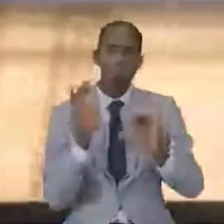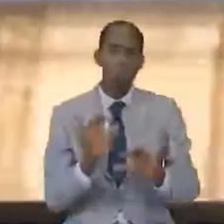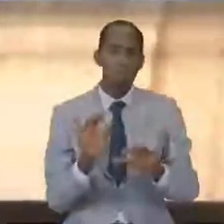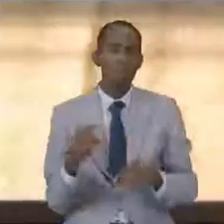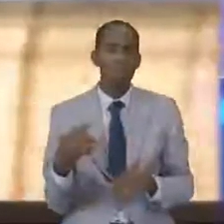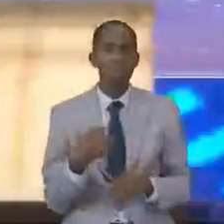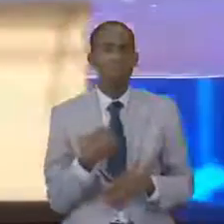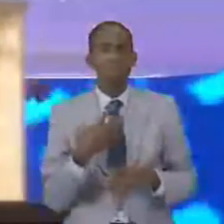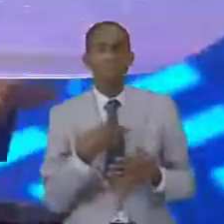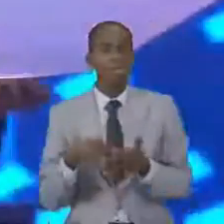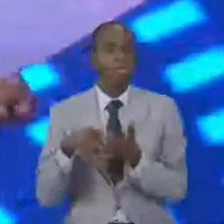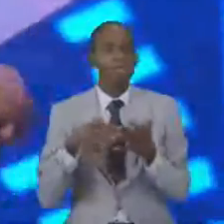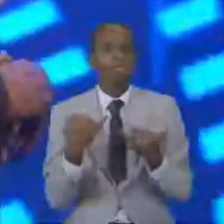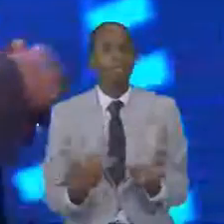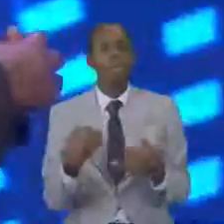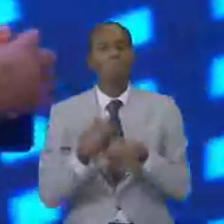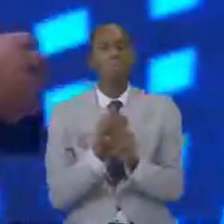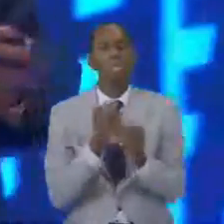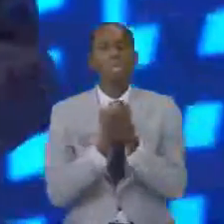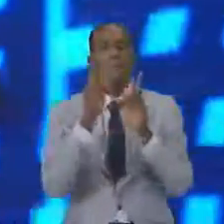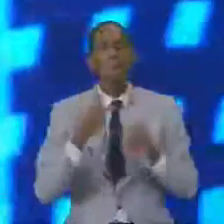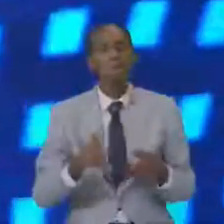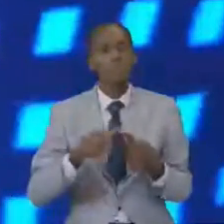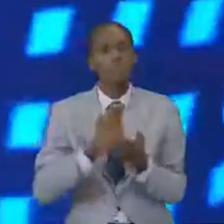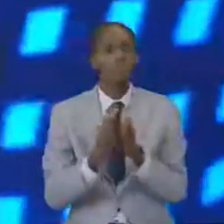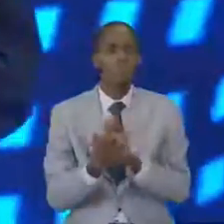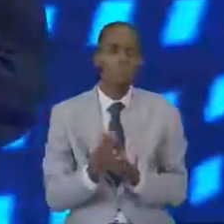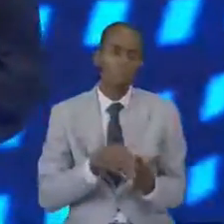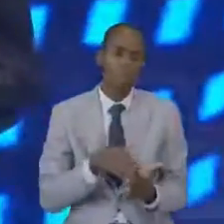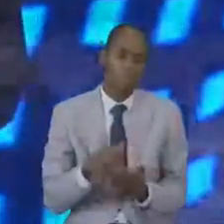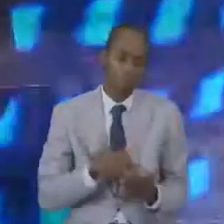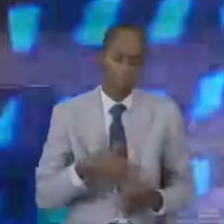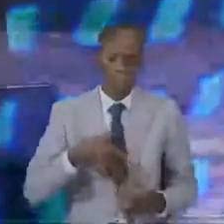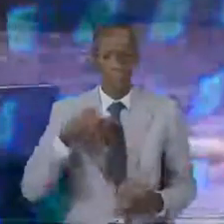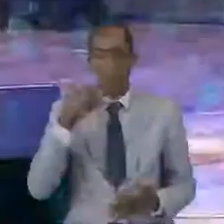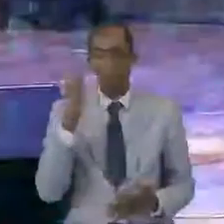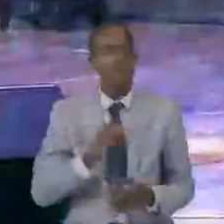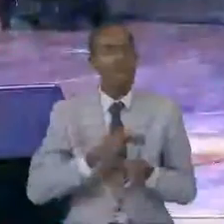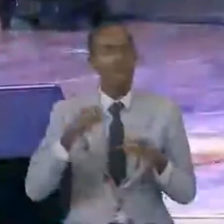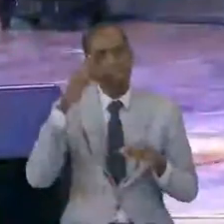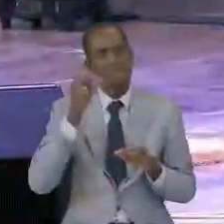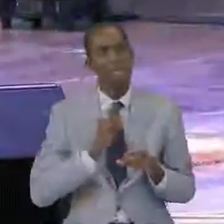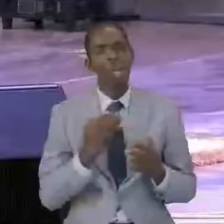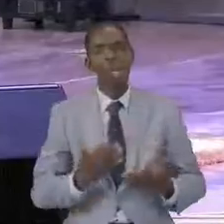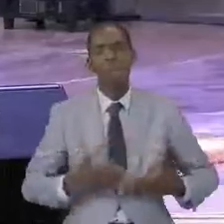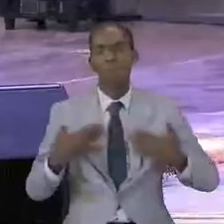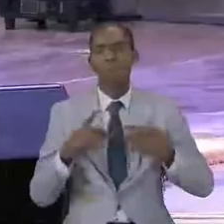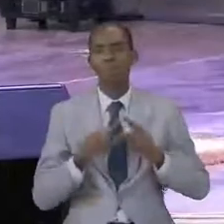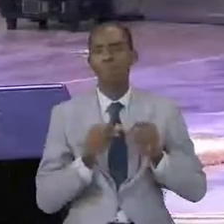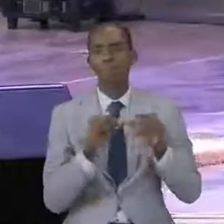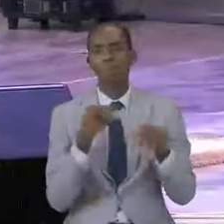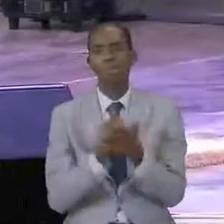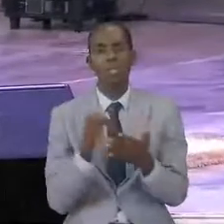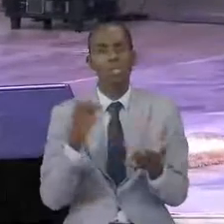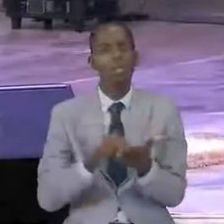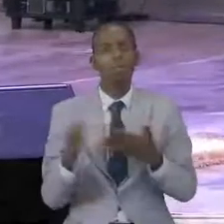c'est quel problème vous voyez cela les amène à devenir faible relax j'aime pas ça que je puisse le faire encore